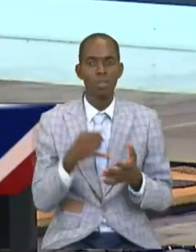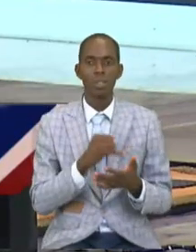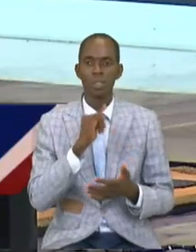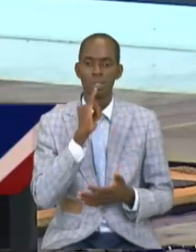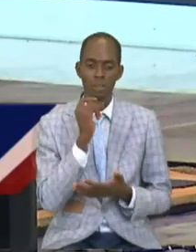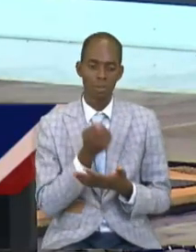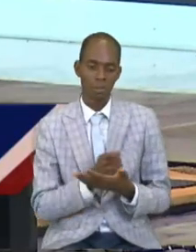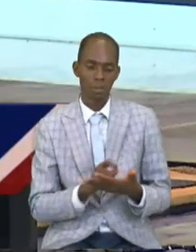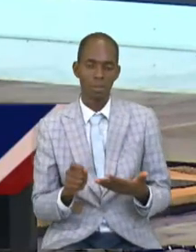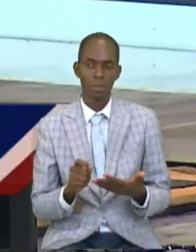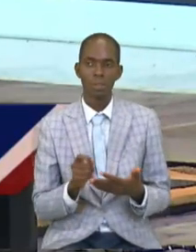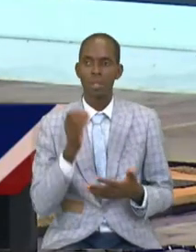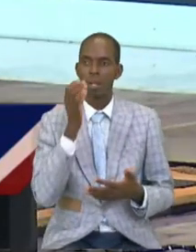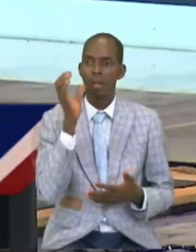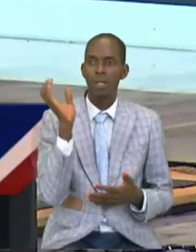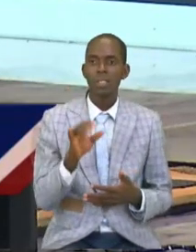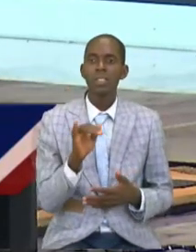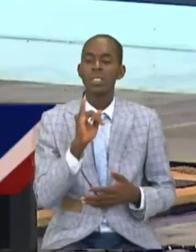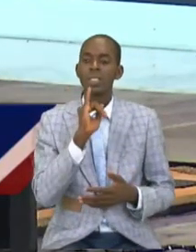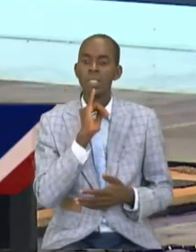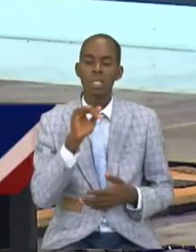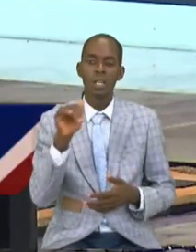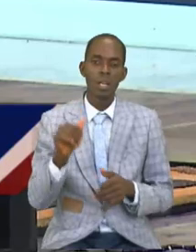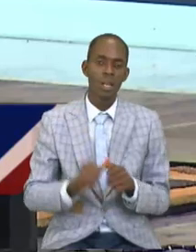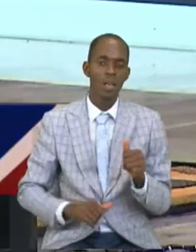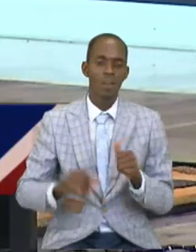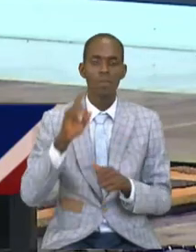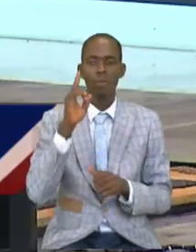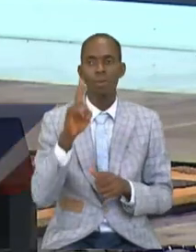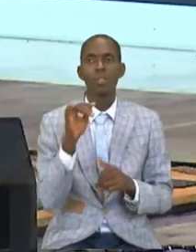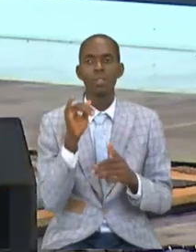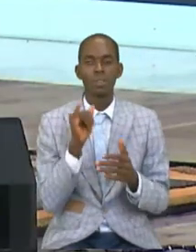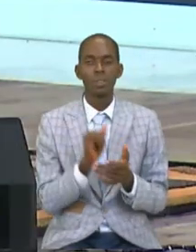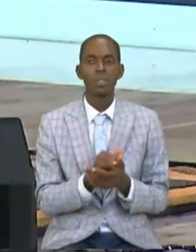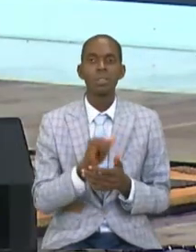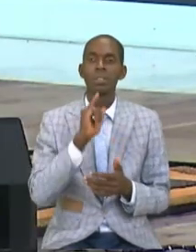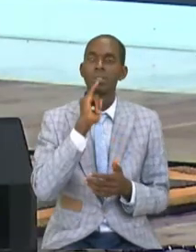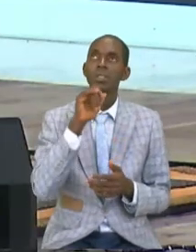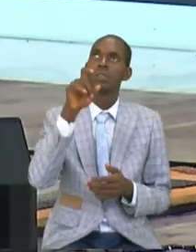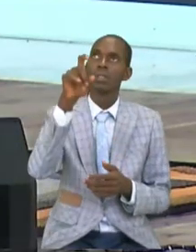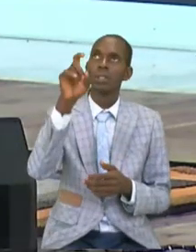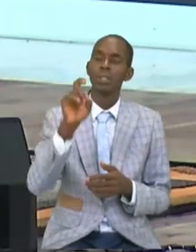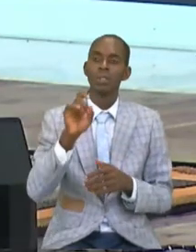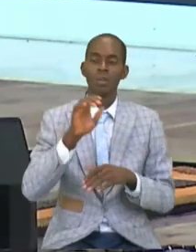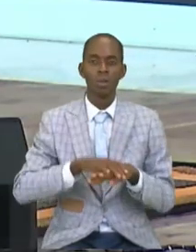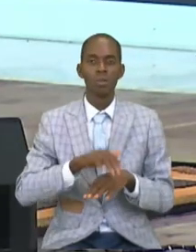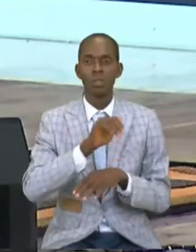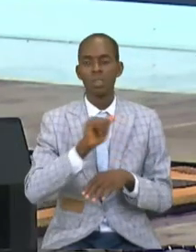il est écrit, maudit est quiconque est pendu au bois,